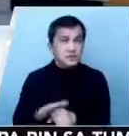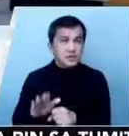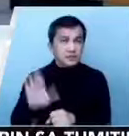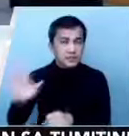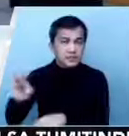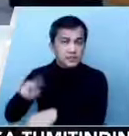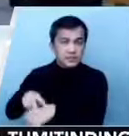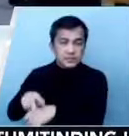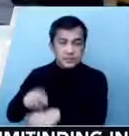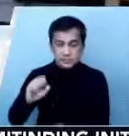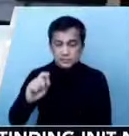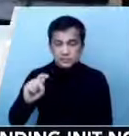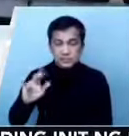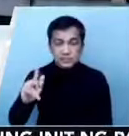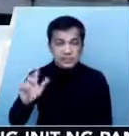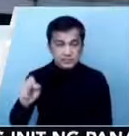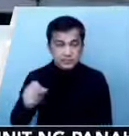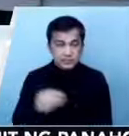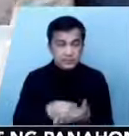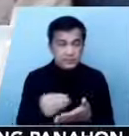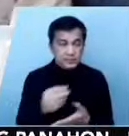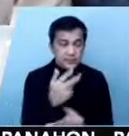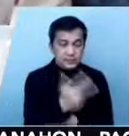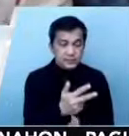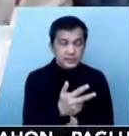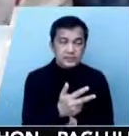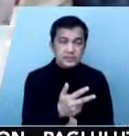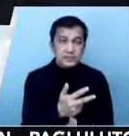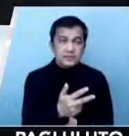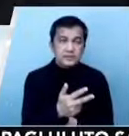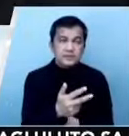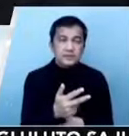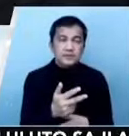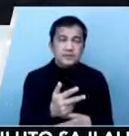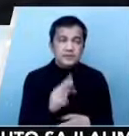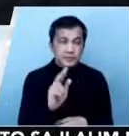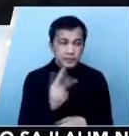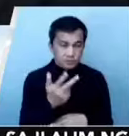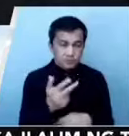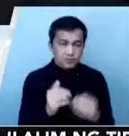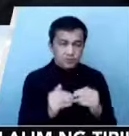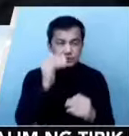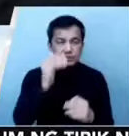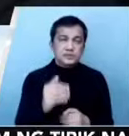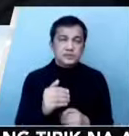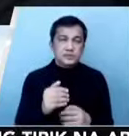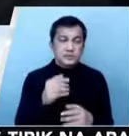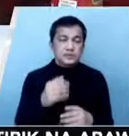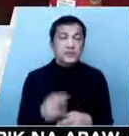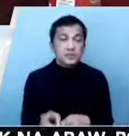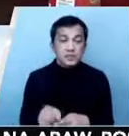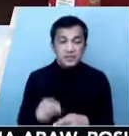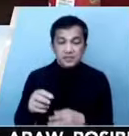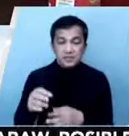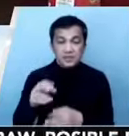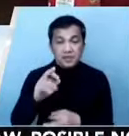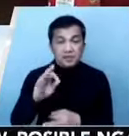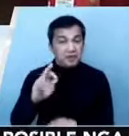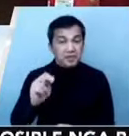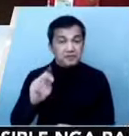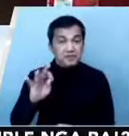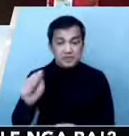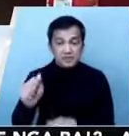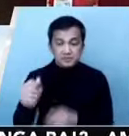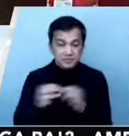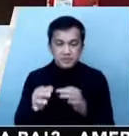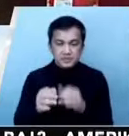by buying at 33 pesos more than the prevailing. Paliwanag ng NFA, hindi naman nangangahulugan na sa pinakamataas